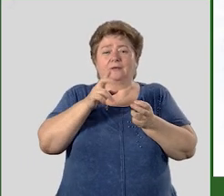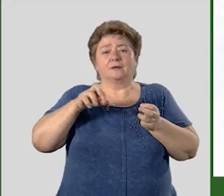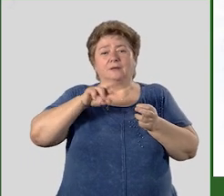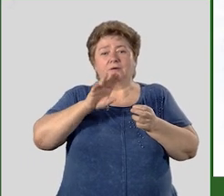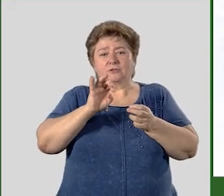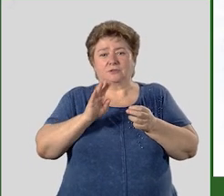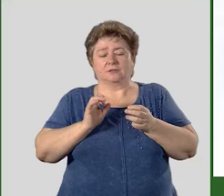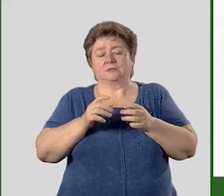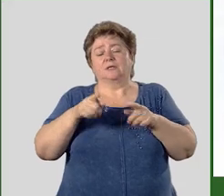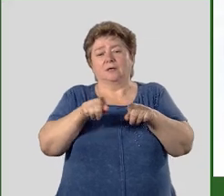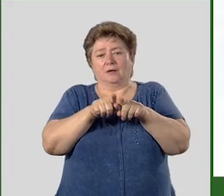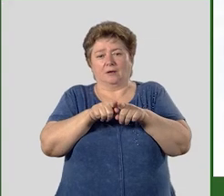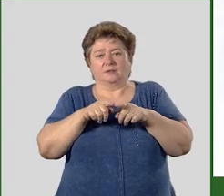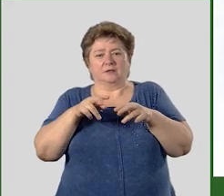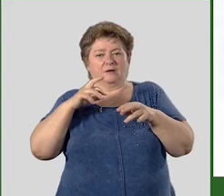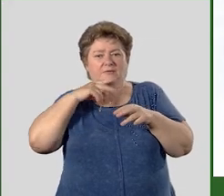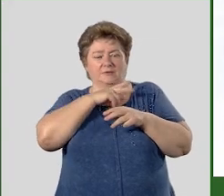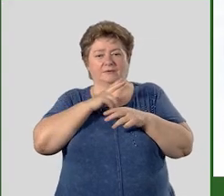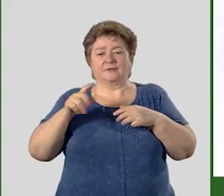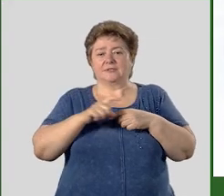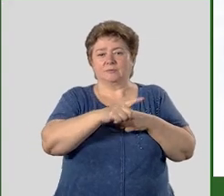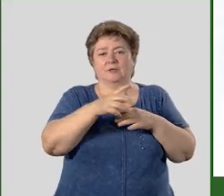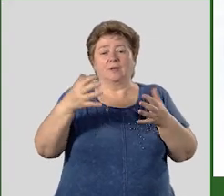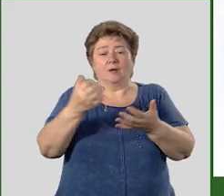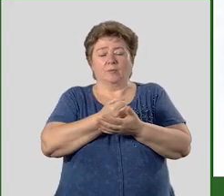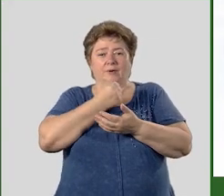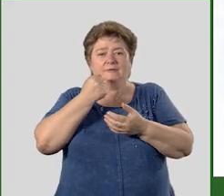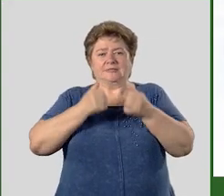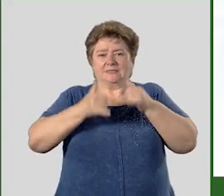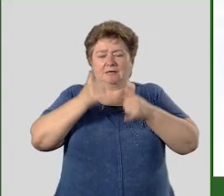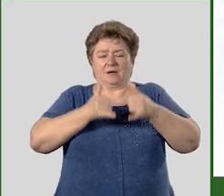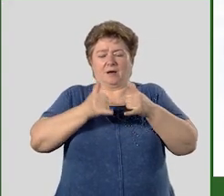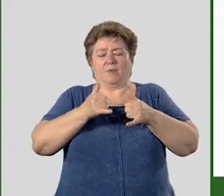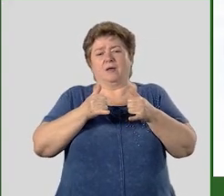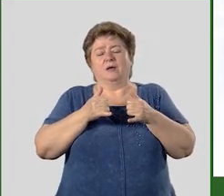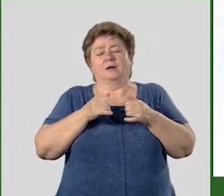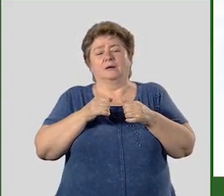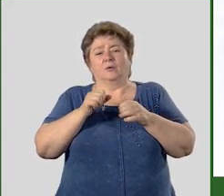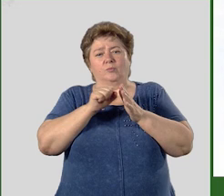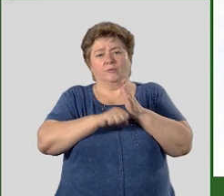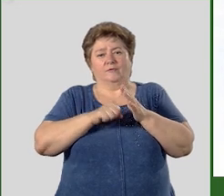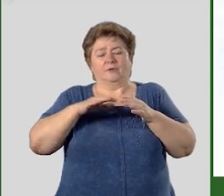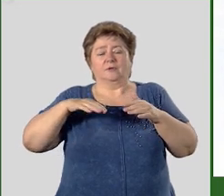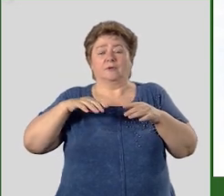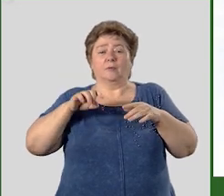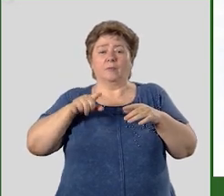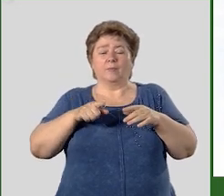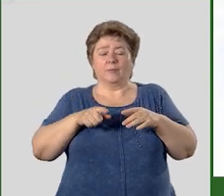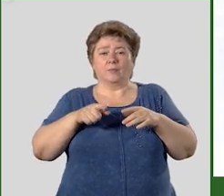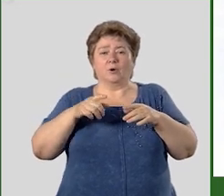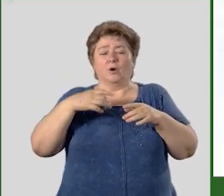ящериц и даже ядовитых змей. Поймав, она затаптывает их ногами, поэтому местные